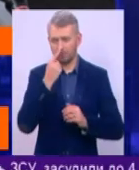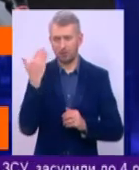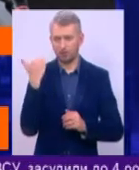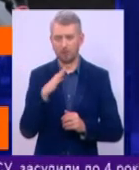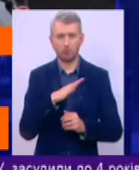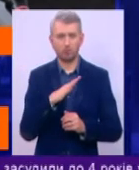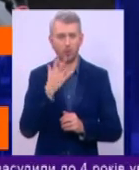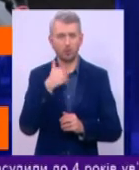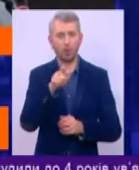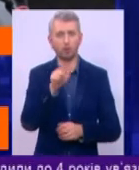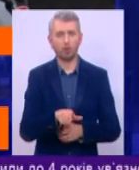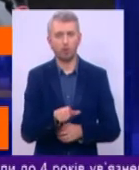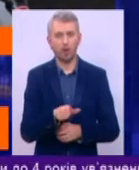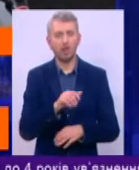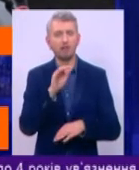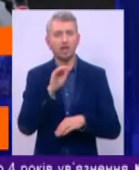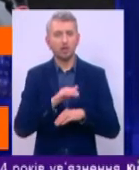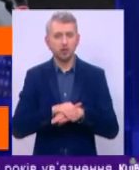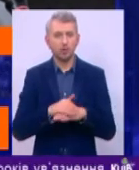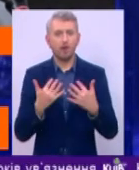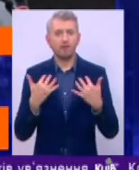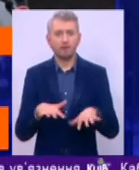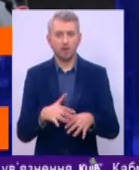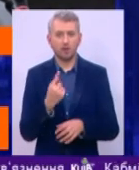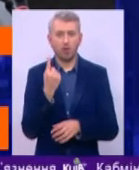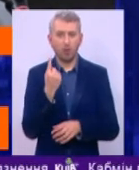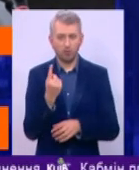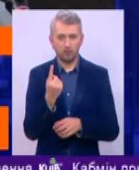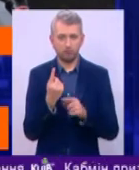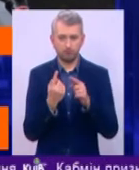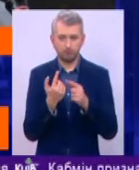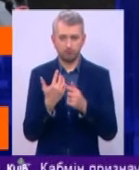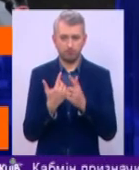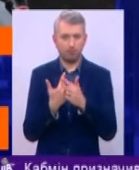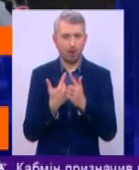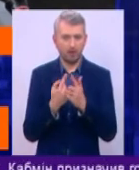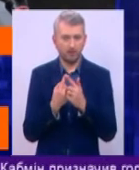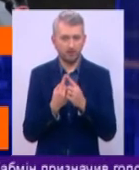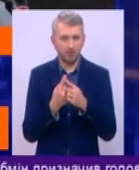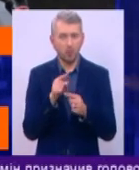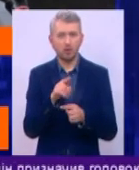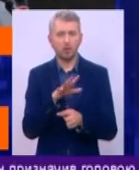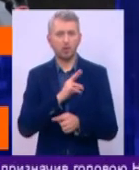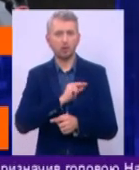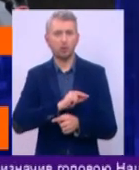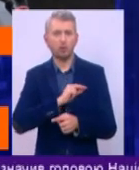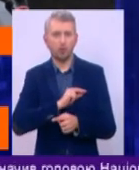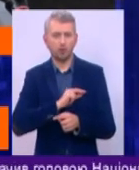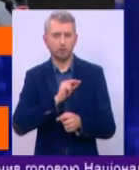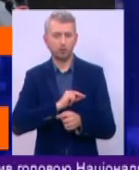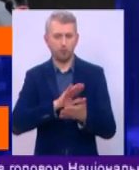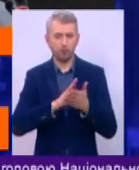була, коли особа фактично втратила один палець, але в неї там була якась робота в трудовому договорі